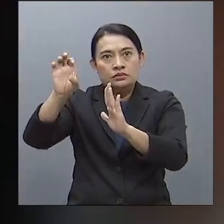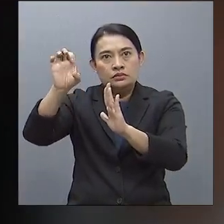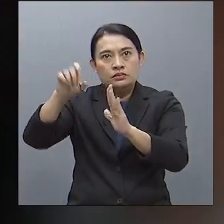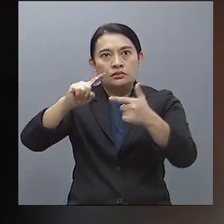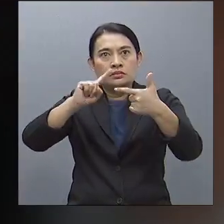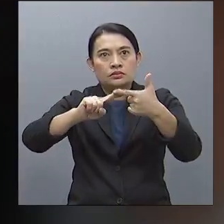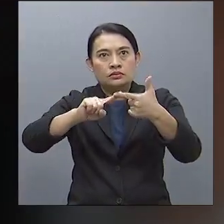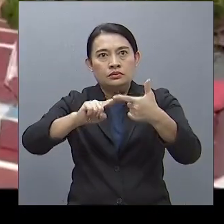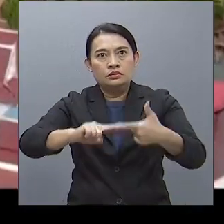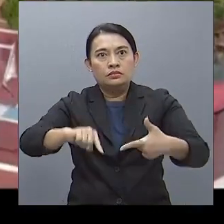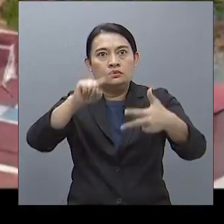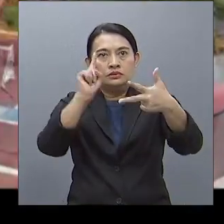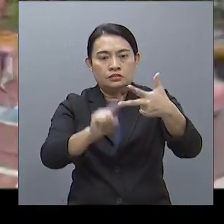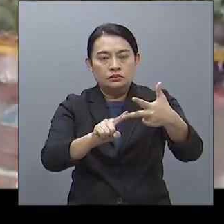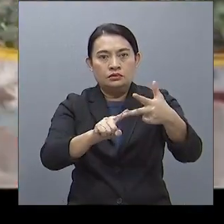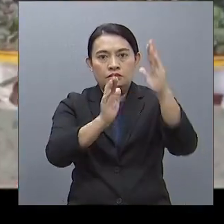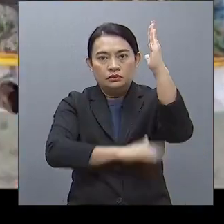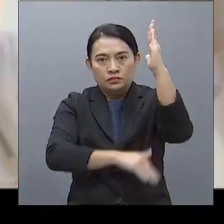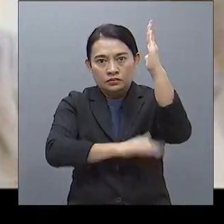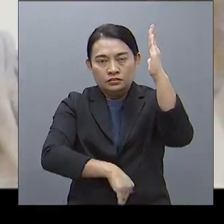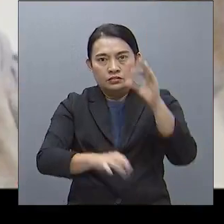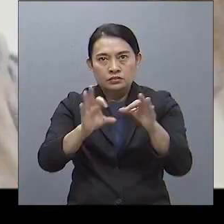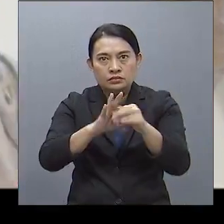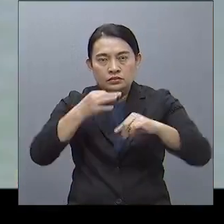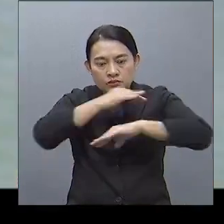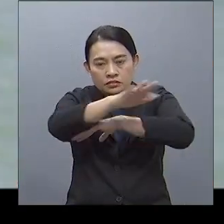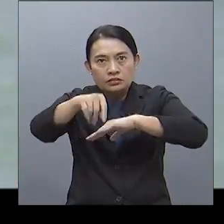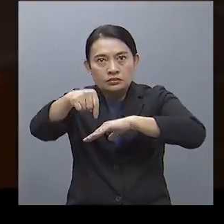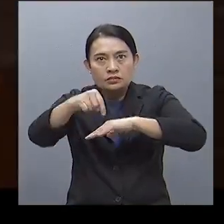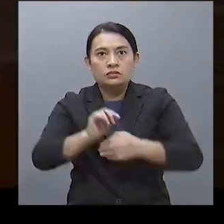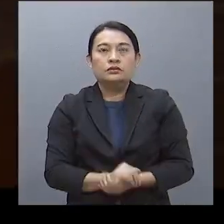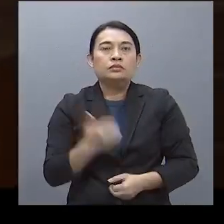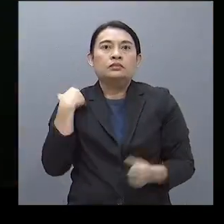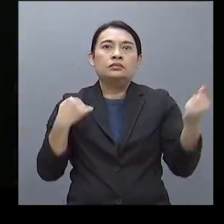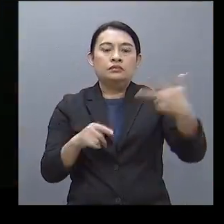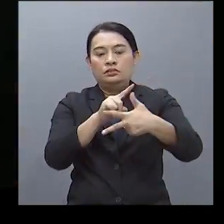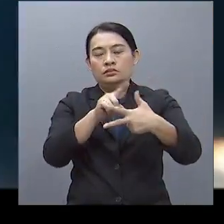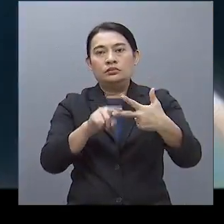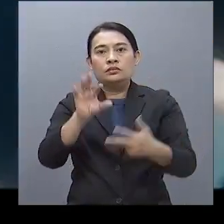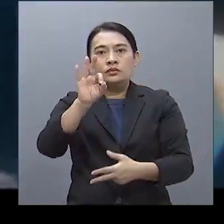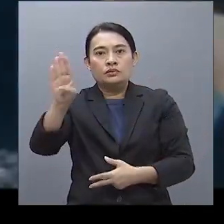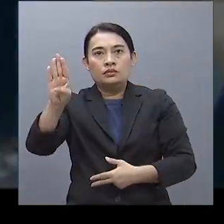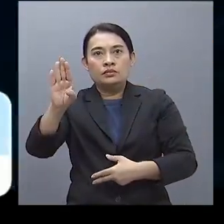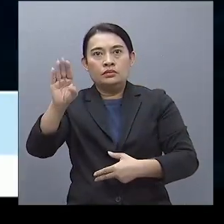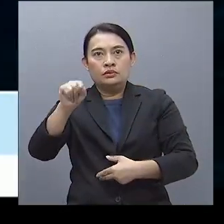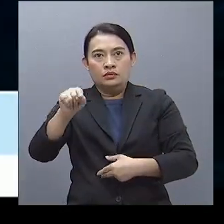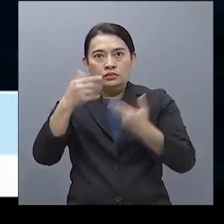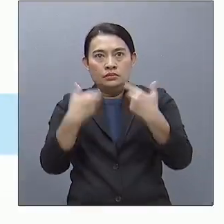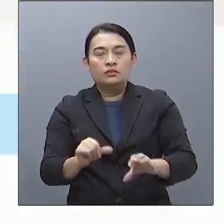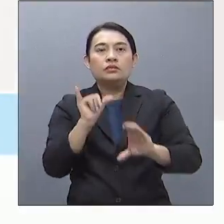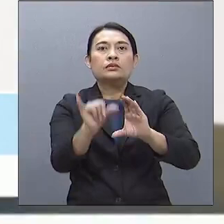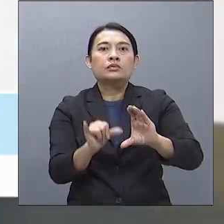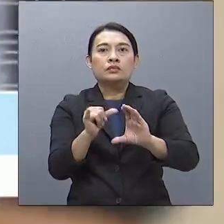พรีระบัดชัยแล้วก็ภาคใต้เรื่องใต้สมุทรสุดปลายฟ้าได้ลงให้ชมไปแล้วทาง Facebook Hello Thailand นะคะแล้วก็ YouTube